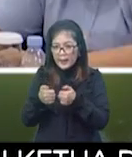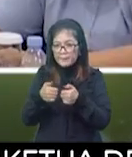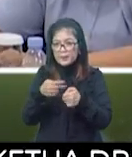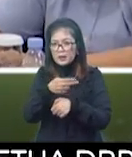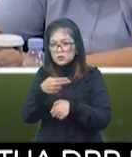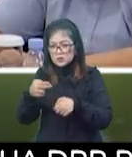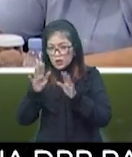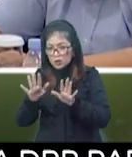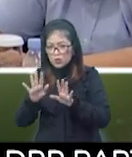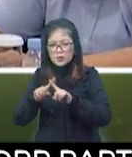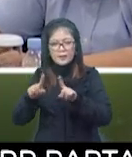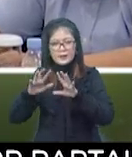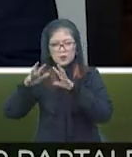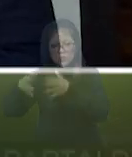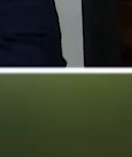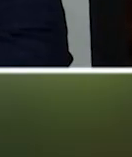Jadi kita juga